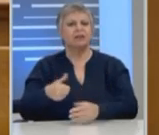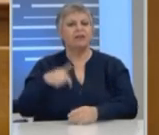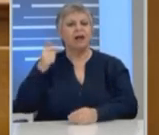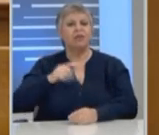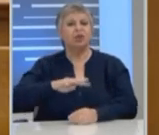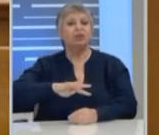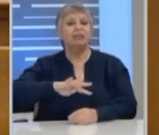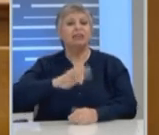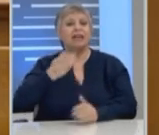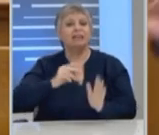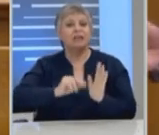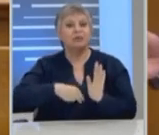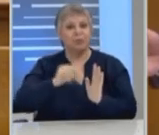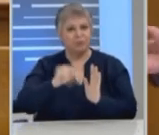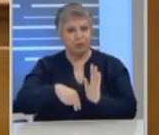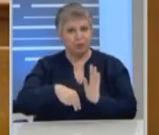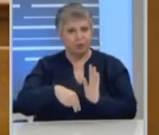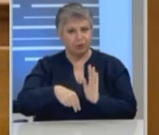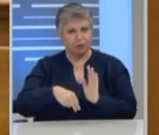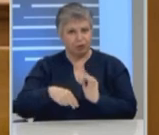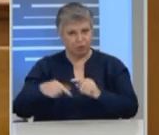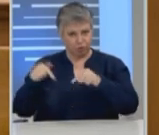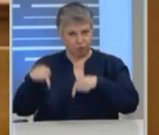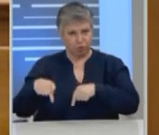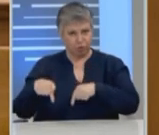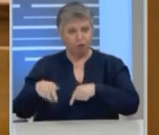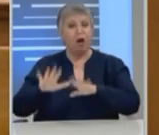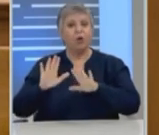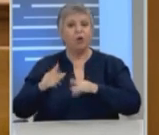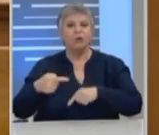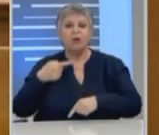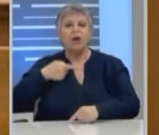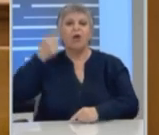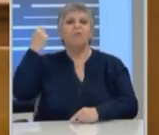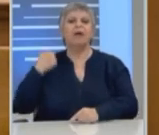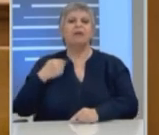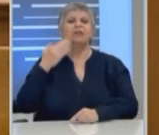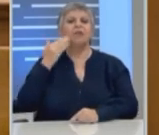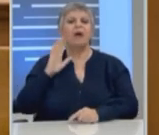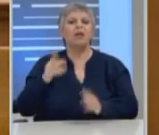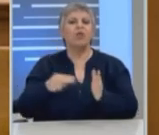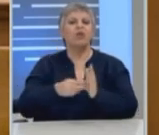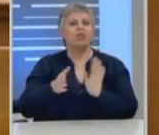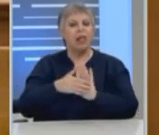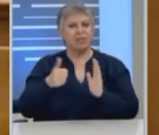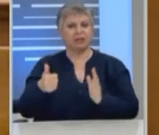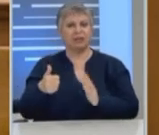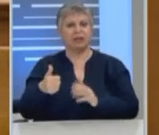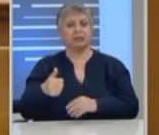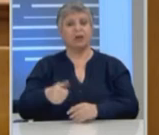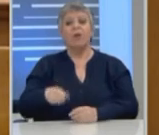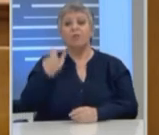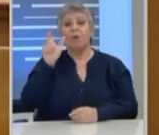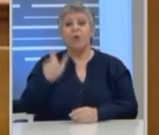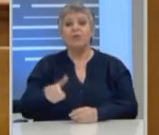μνημόνιο τελικά δεν το φέραμε τώρα. Το φέραμε το Μάιο του 16, όταν ο κύριος Μητσοτάκης και πάλι τότε